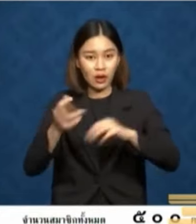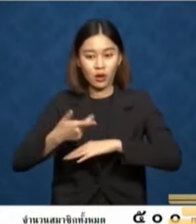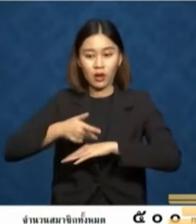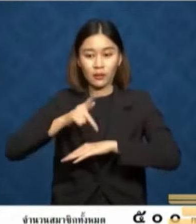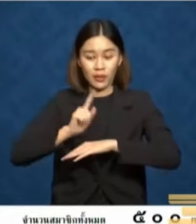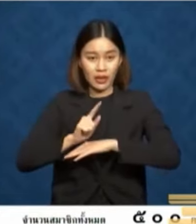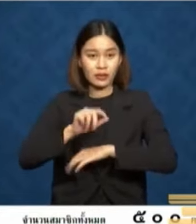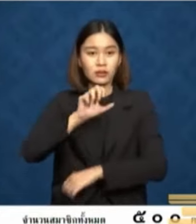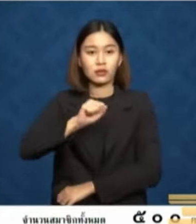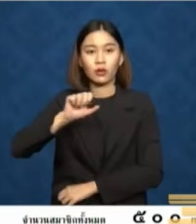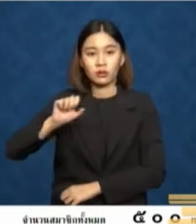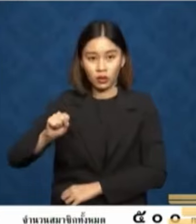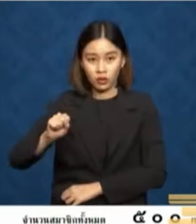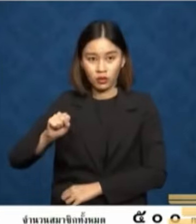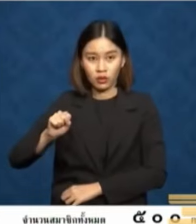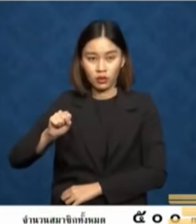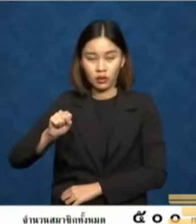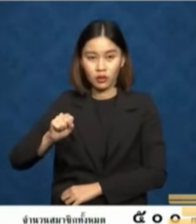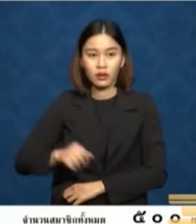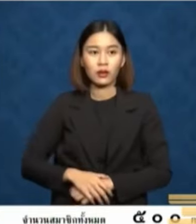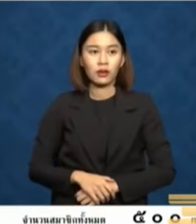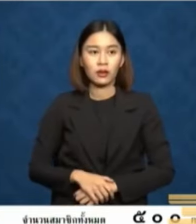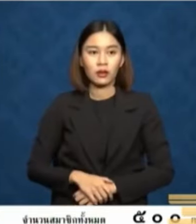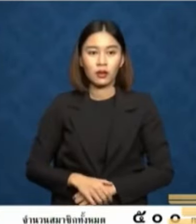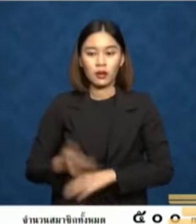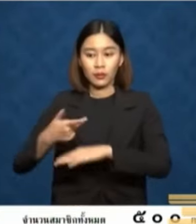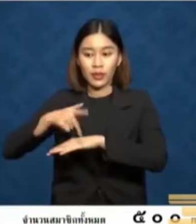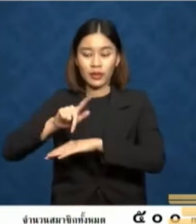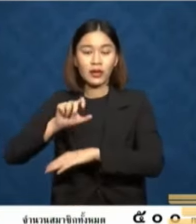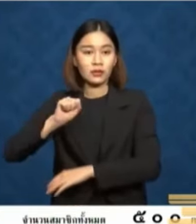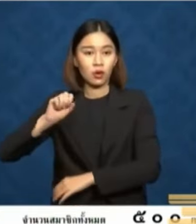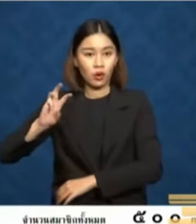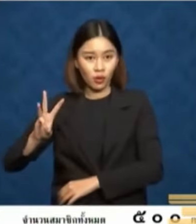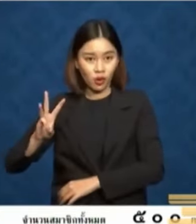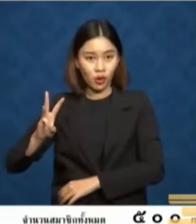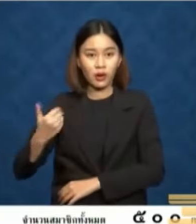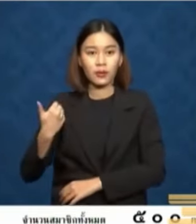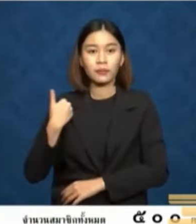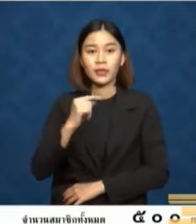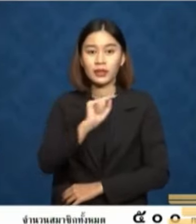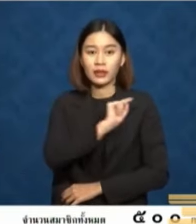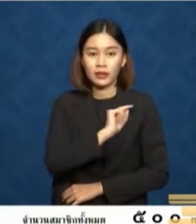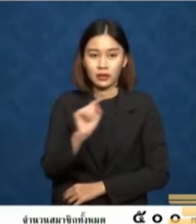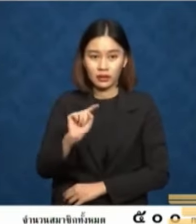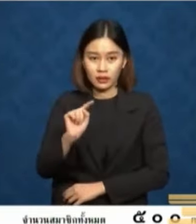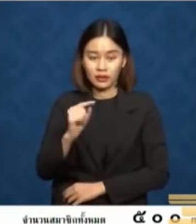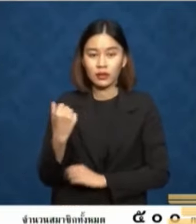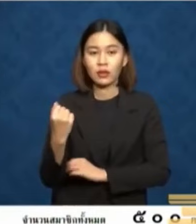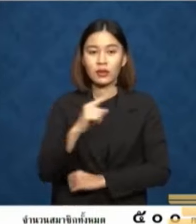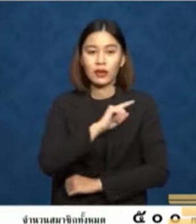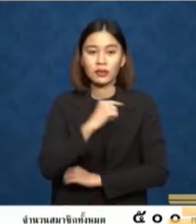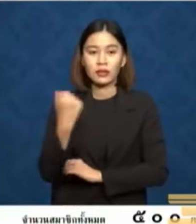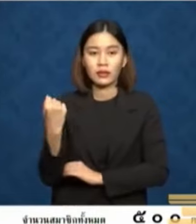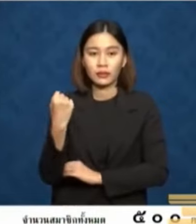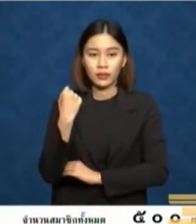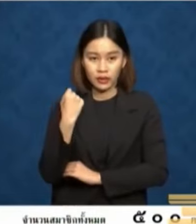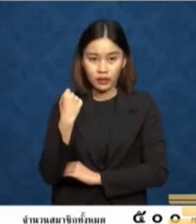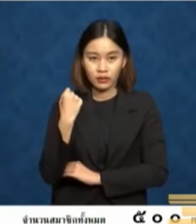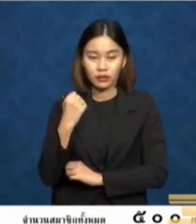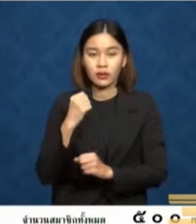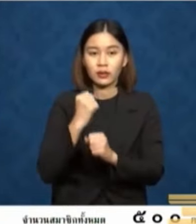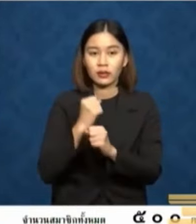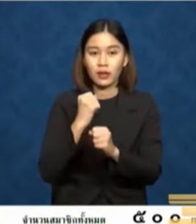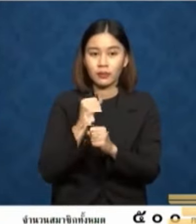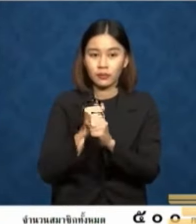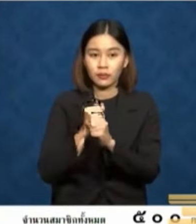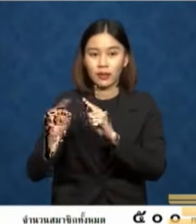สภาผู้แทนราษฎรและประธานวุฒิสภามีหน้าที่และอำนาจดำเนิน